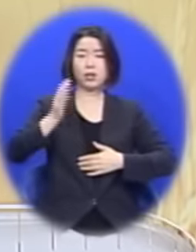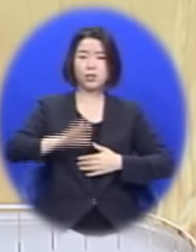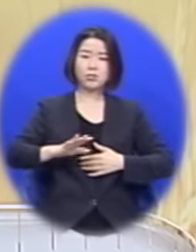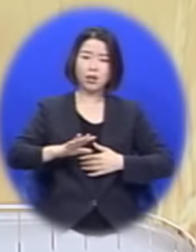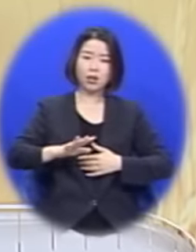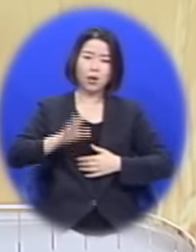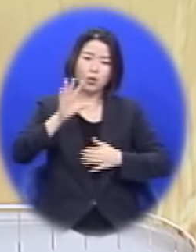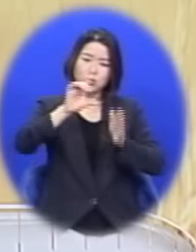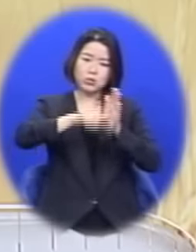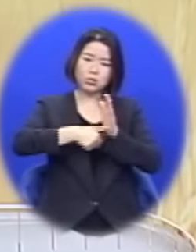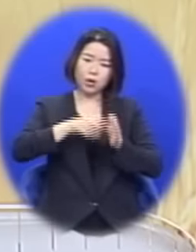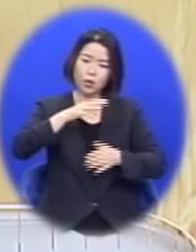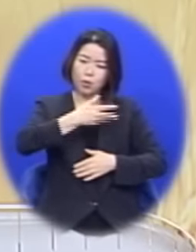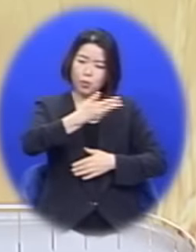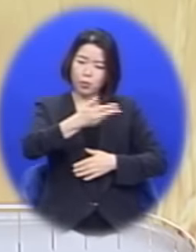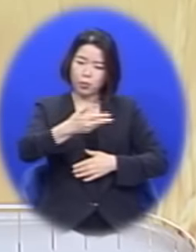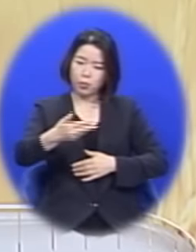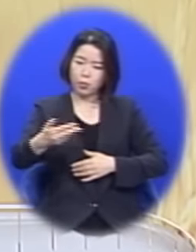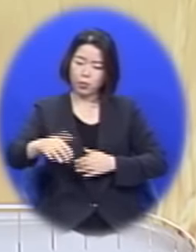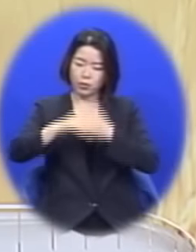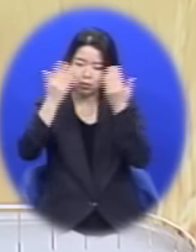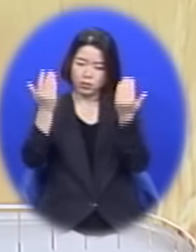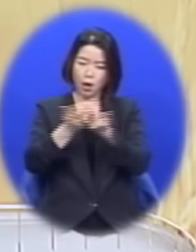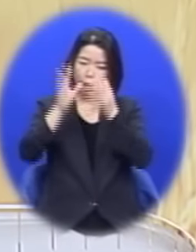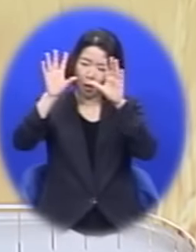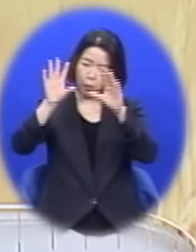가서 그냥 싹 다 식어져 버리더라.